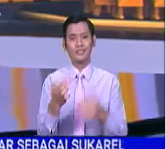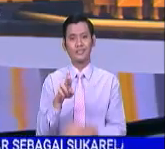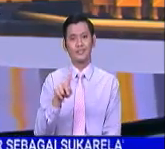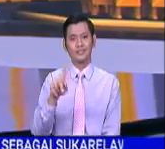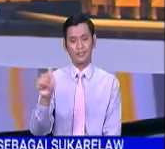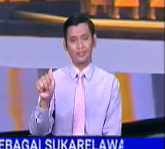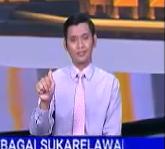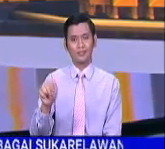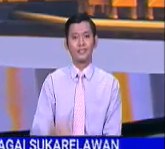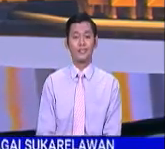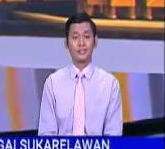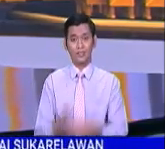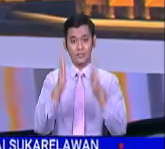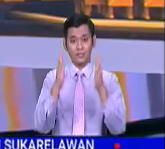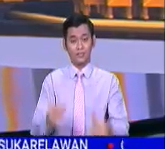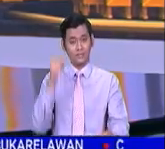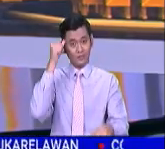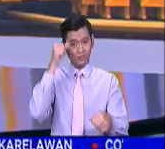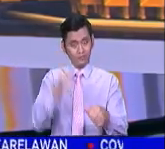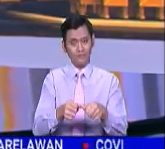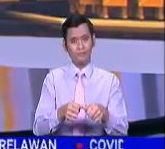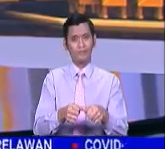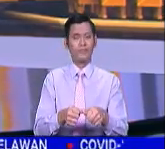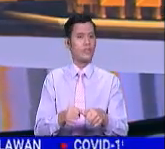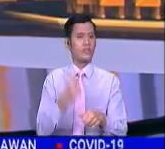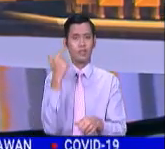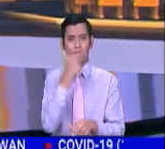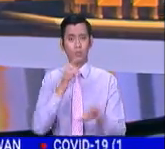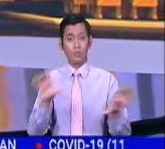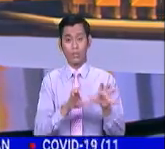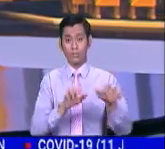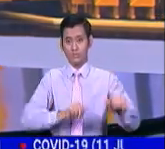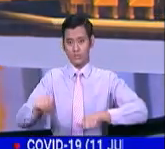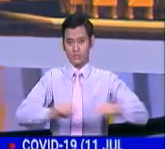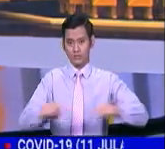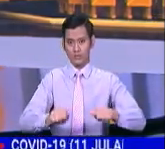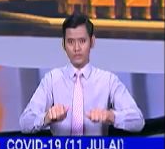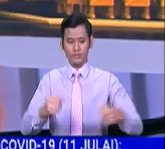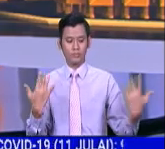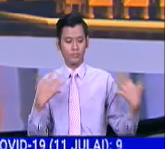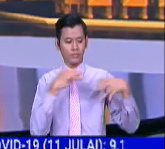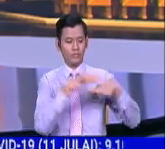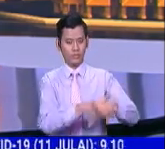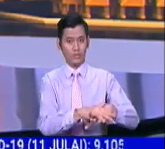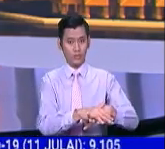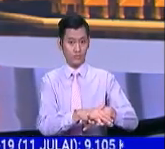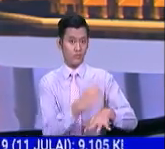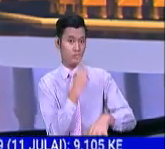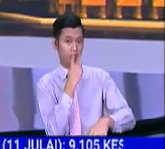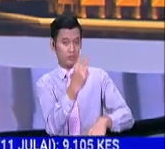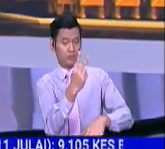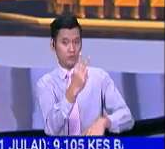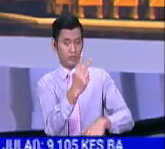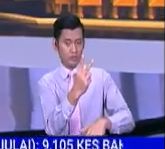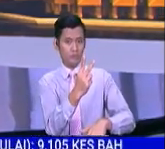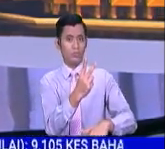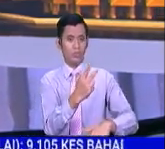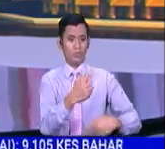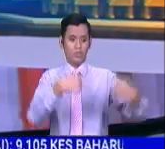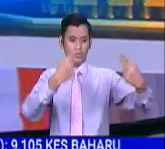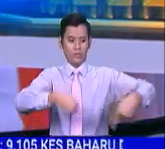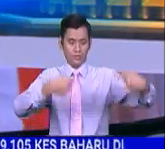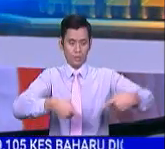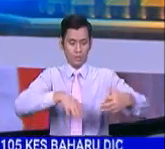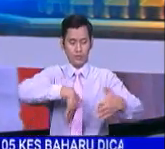Hai baik orang ramai diingatkan agar tidak menghancurkan sebarang activity berkumpul untuk menonton perlawanan akhirnya Euro 2020